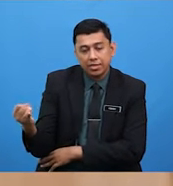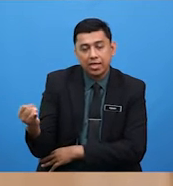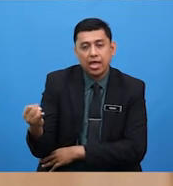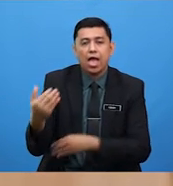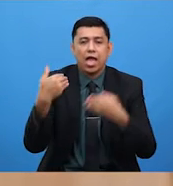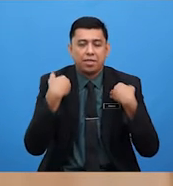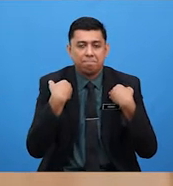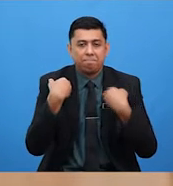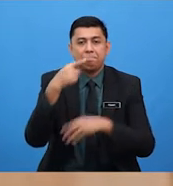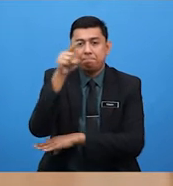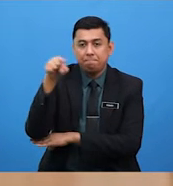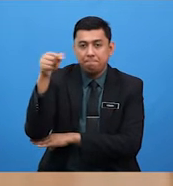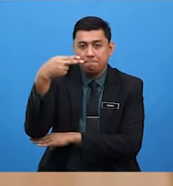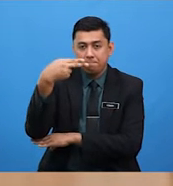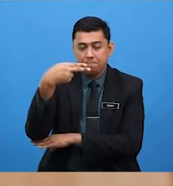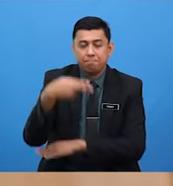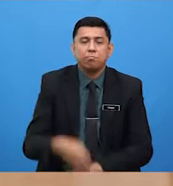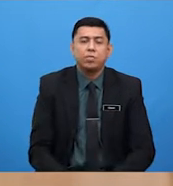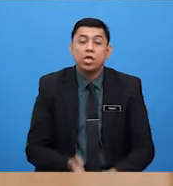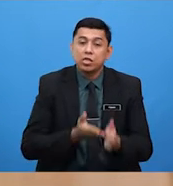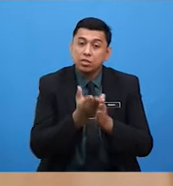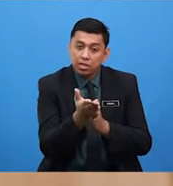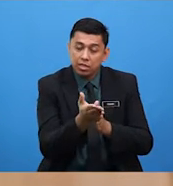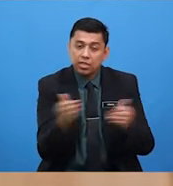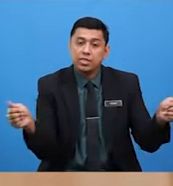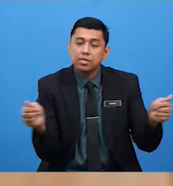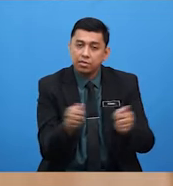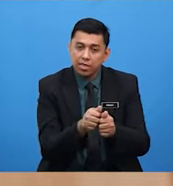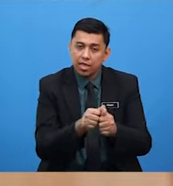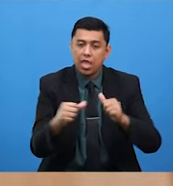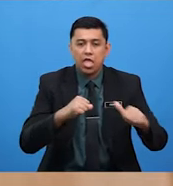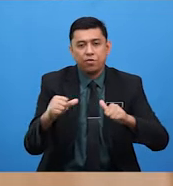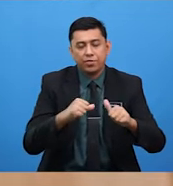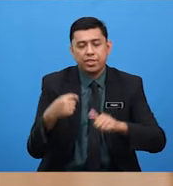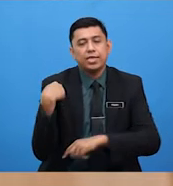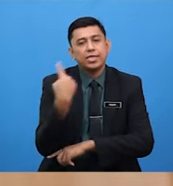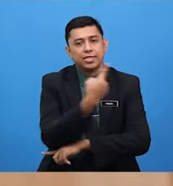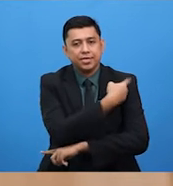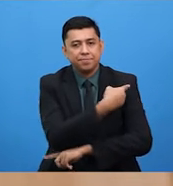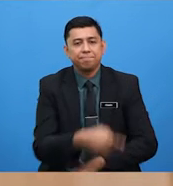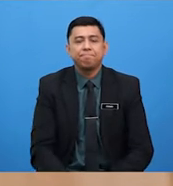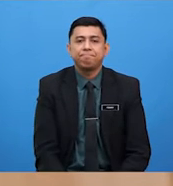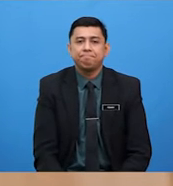daripada zara? Jom, mari kita teruskan dengan aktiviti kita.